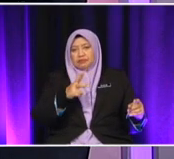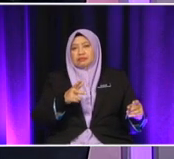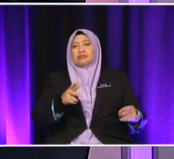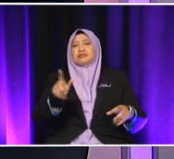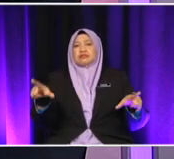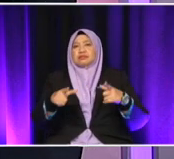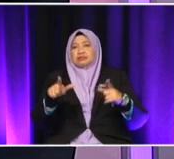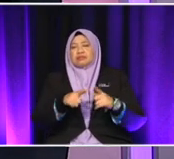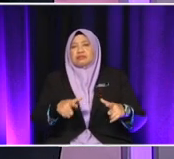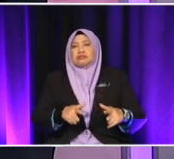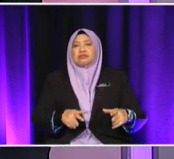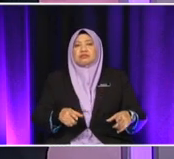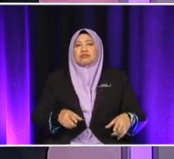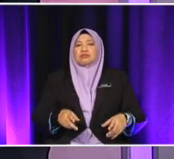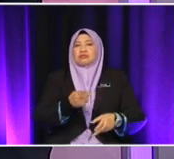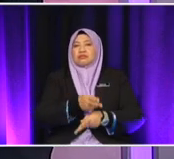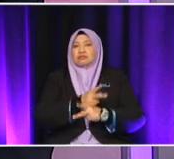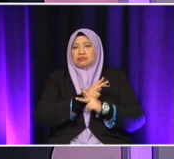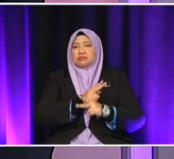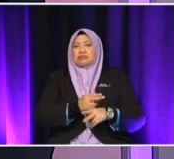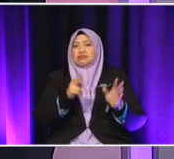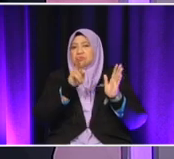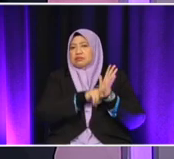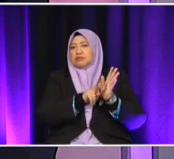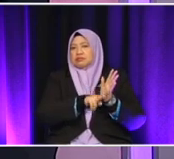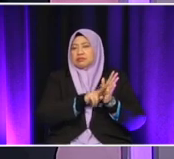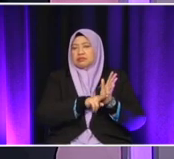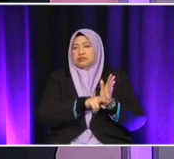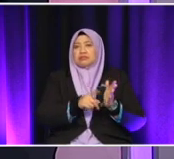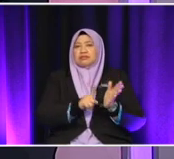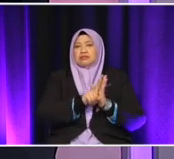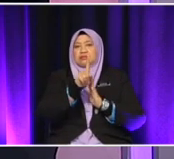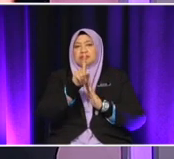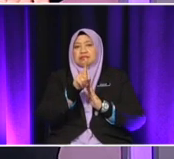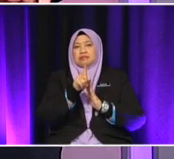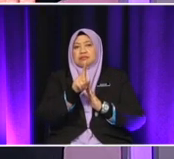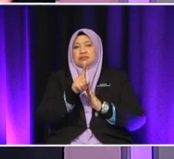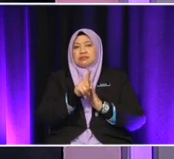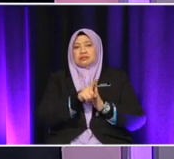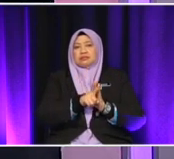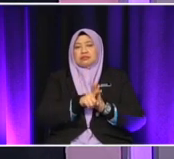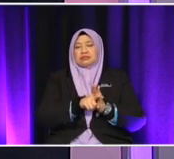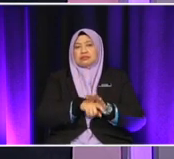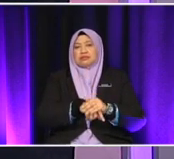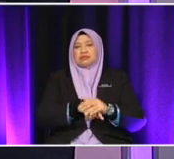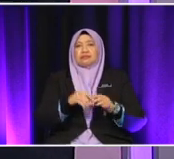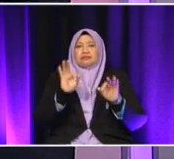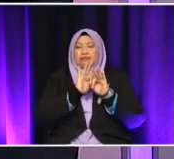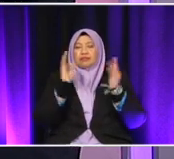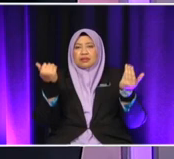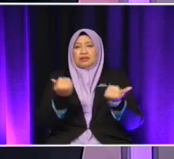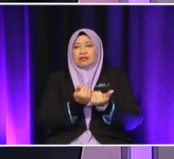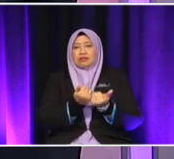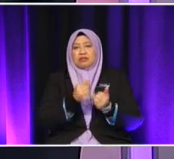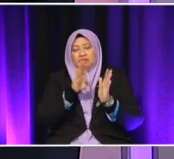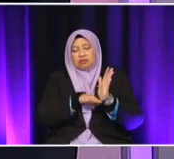semakin tinggi menyebabkan cos yang ditanggung oleh Firma semakin tinggi isu Firma kurang lagi berminat untuk memasuki